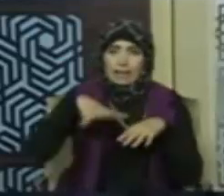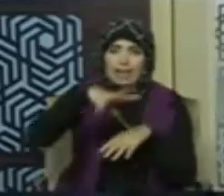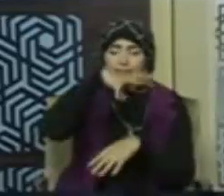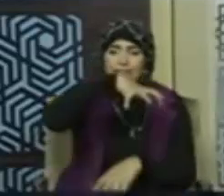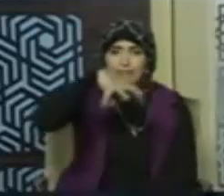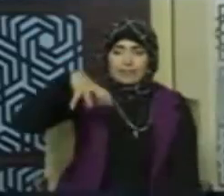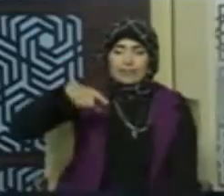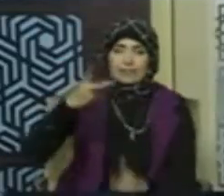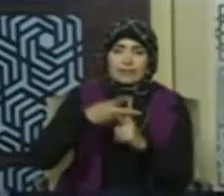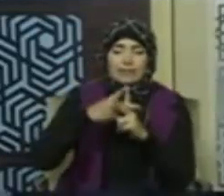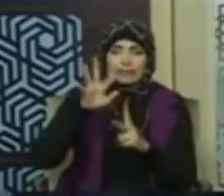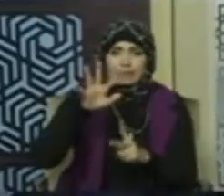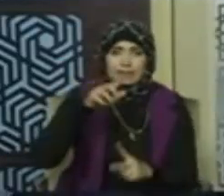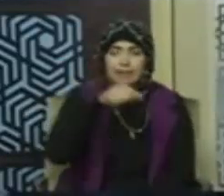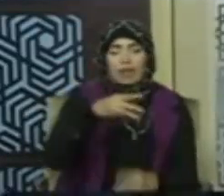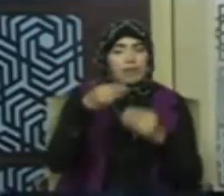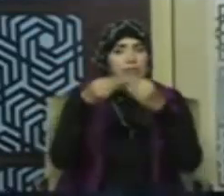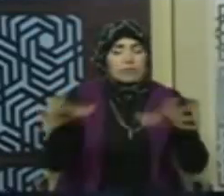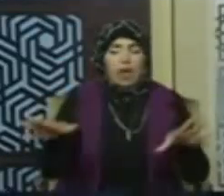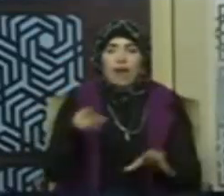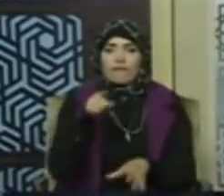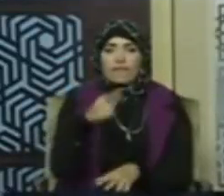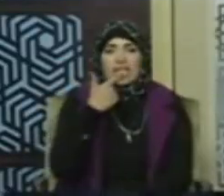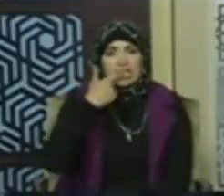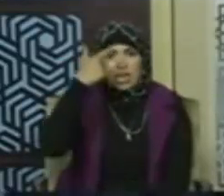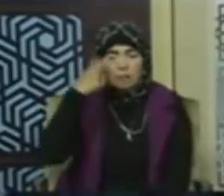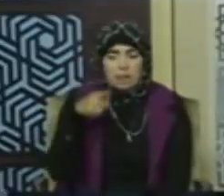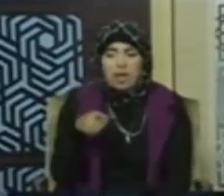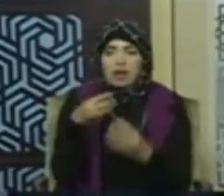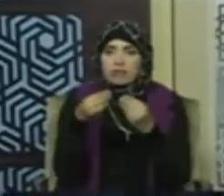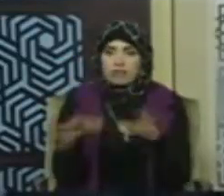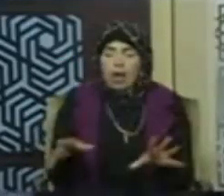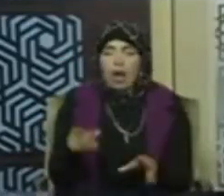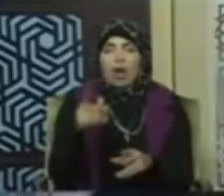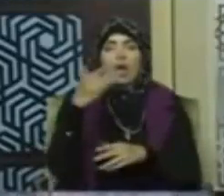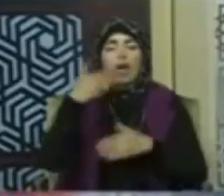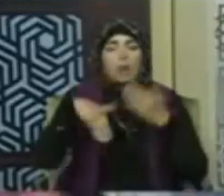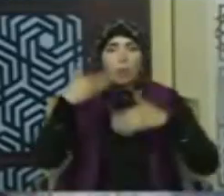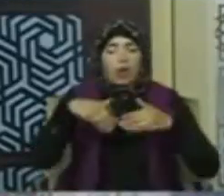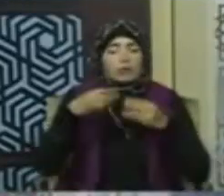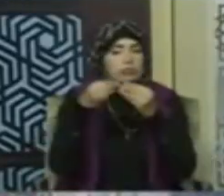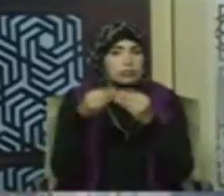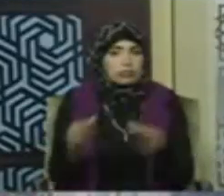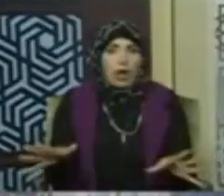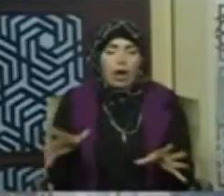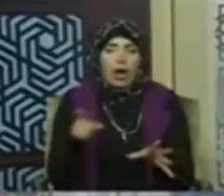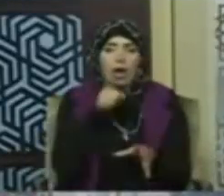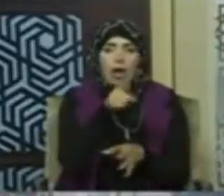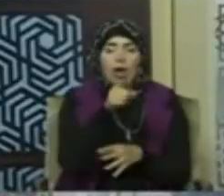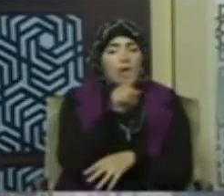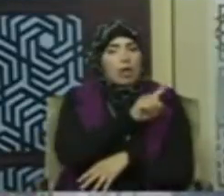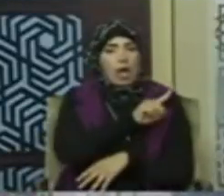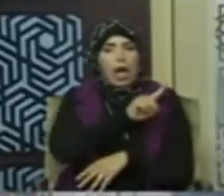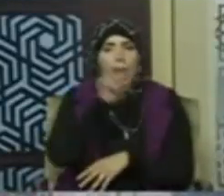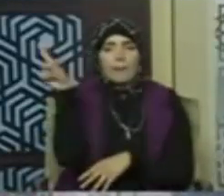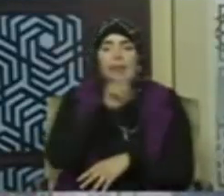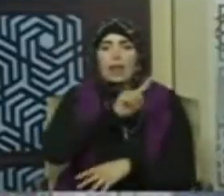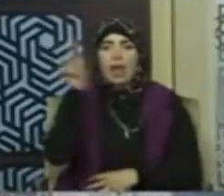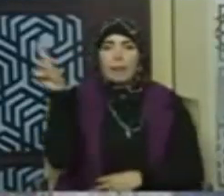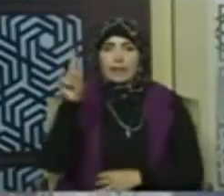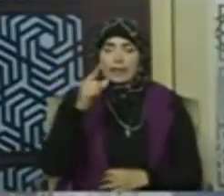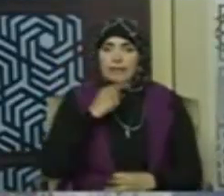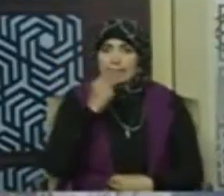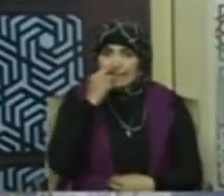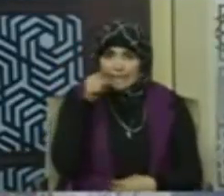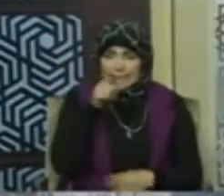السن، يضيع فيها مقام الكبير، يضيع فيها ذوي الاحتياجات الخاصة، أمة لا تطبق صحيح